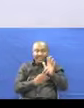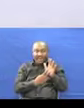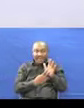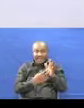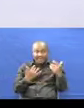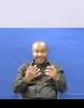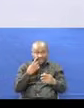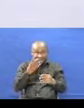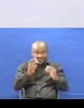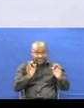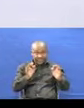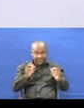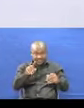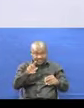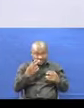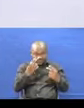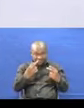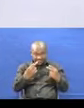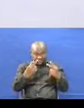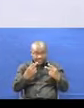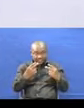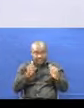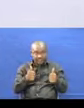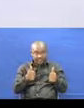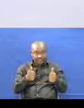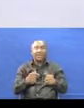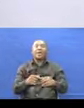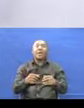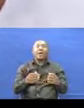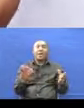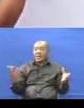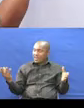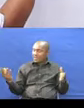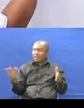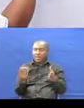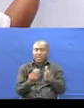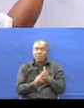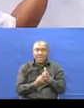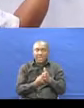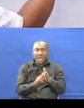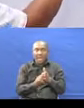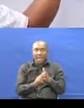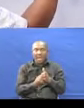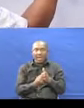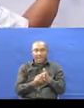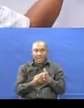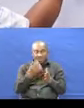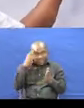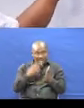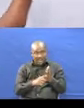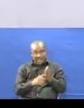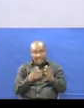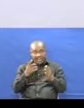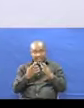angalia vizuri. Hivi vyote ukijumlisha, so unajua kujumlisha wewe, utapata hii namba chini